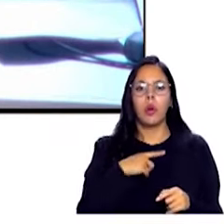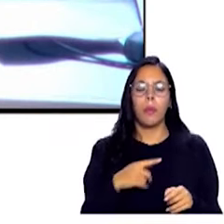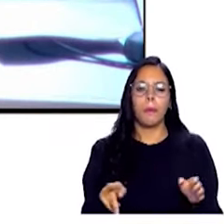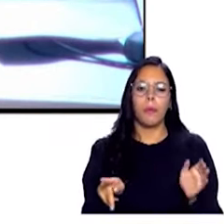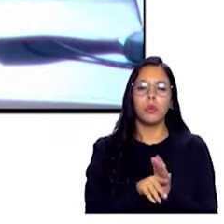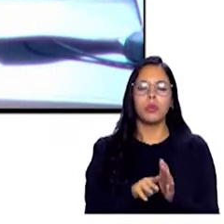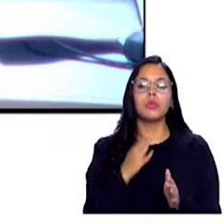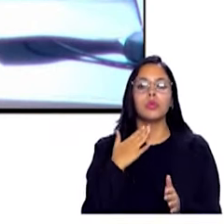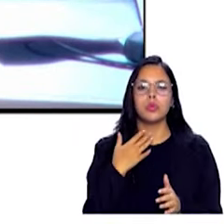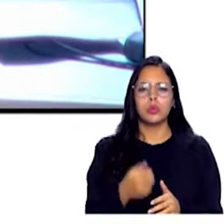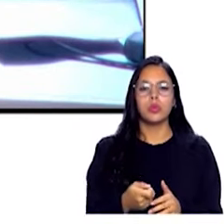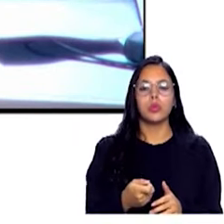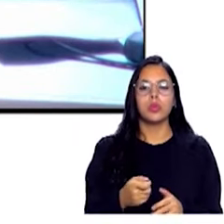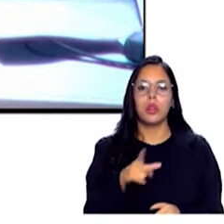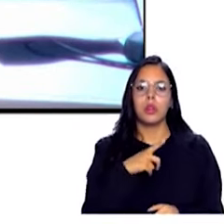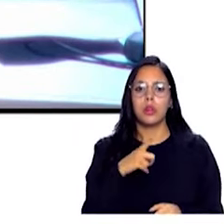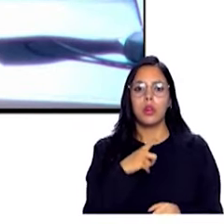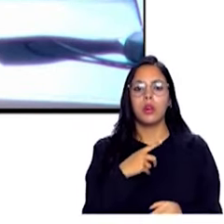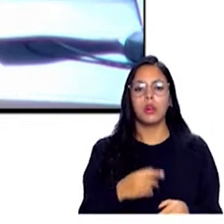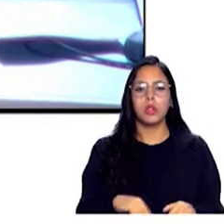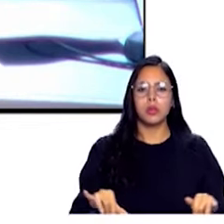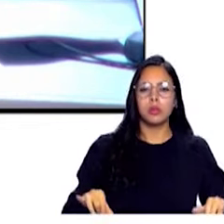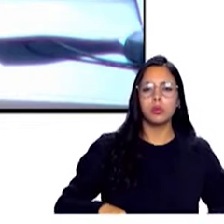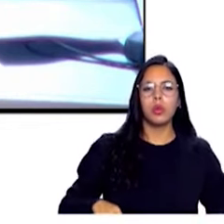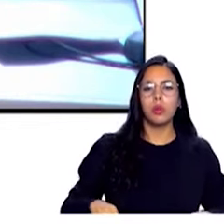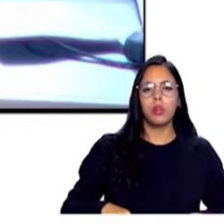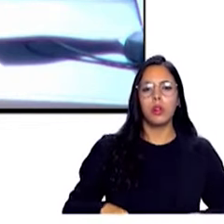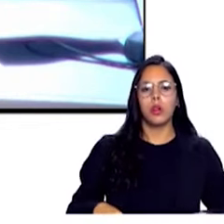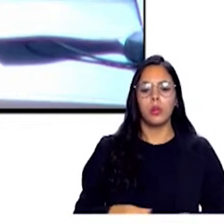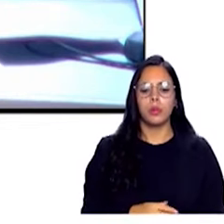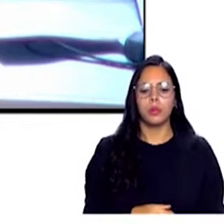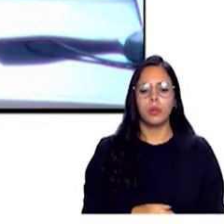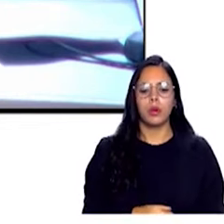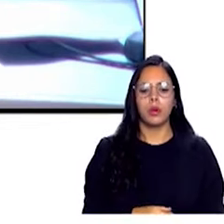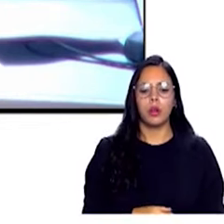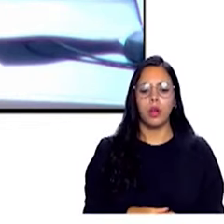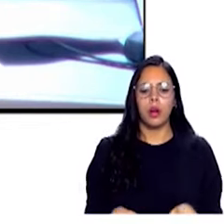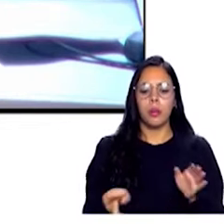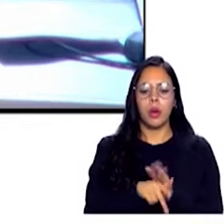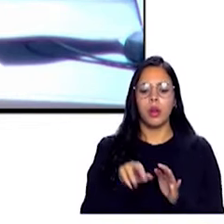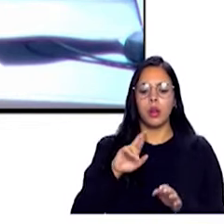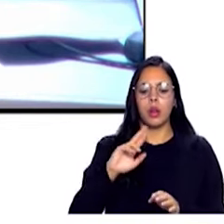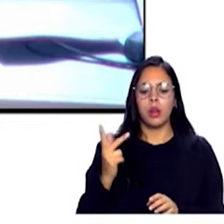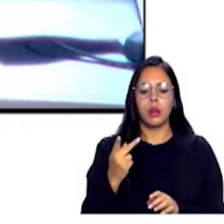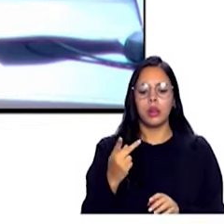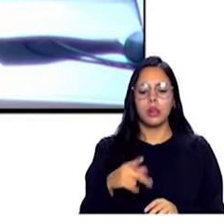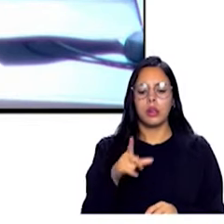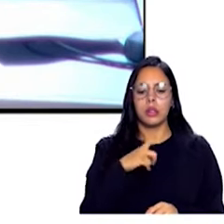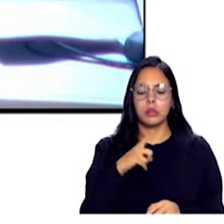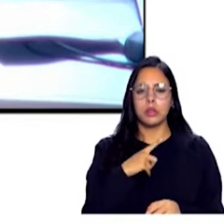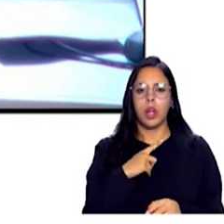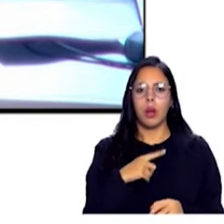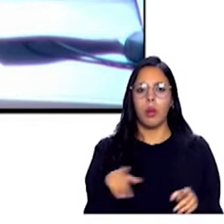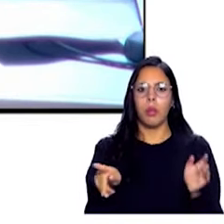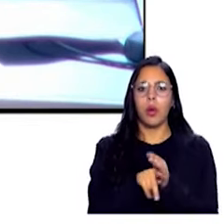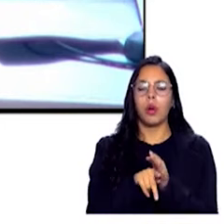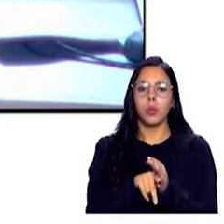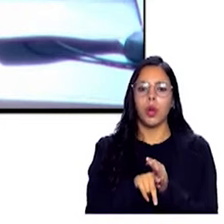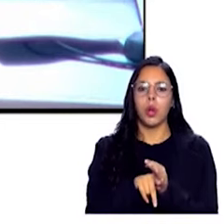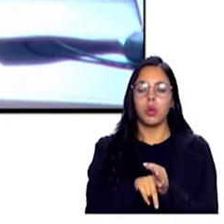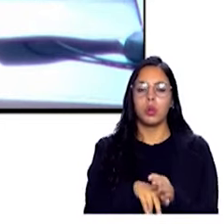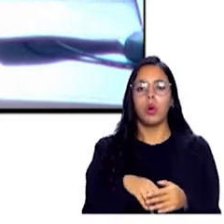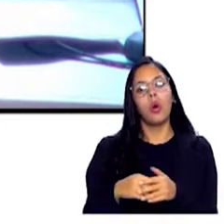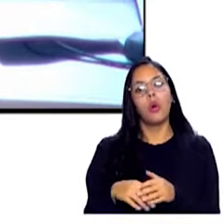ça veut Dire que même la cour européenne des droits de l'homme accepte un filtrage en France non en France non comme en